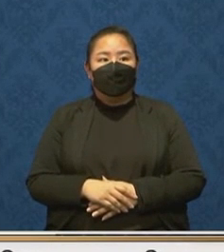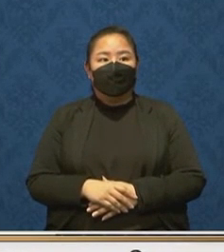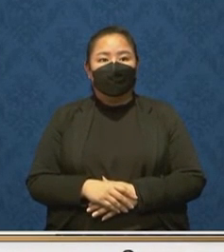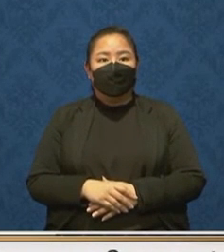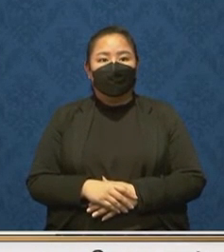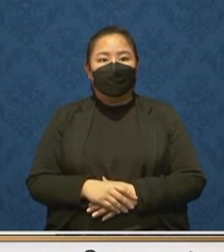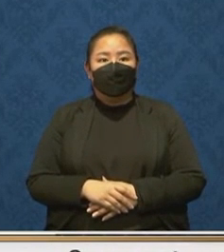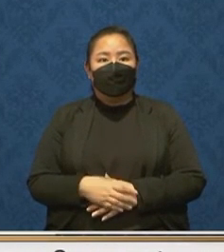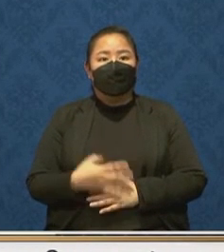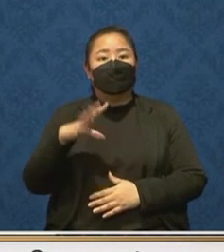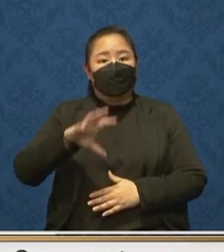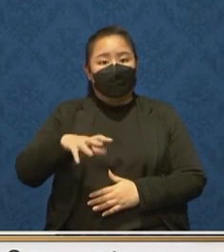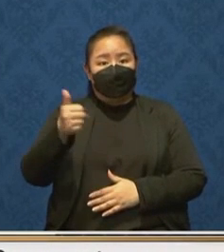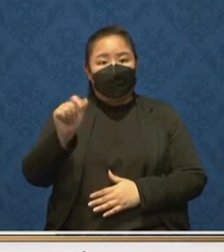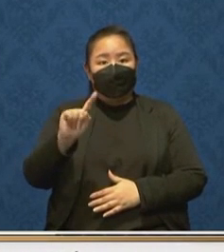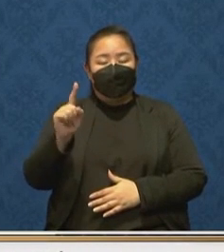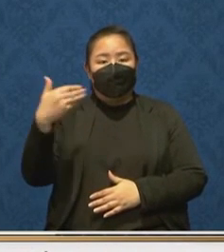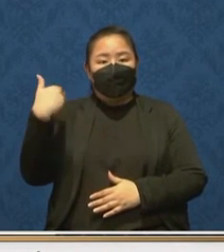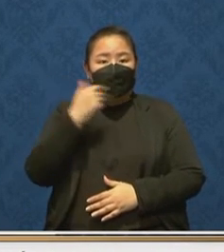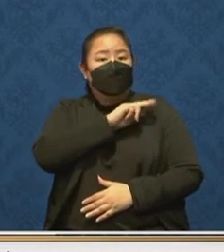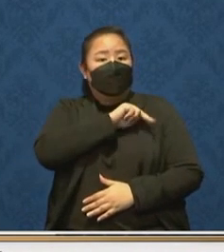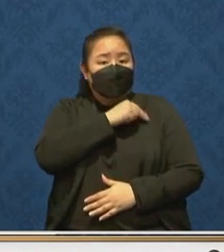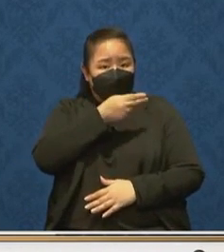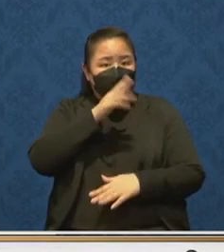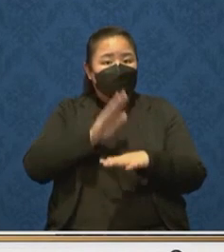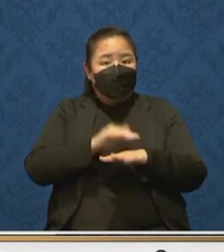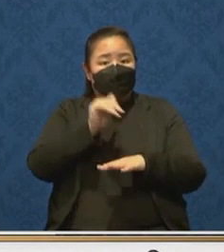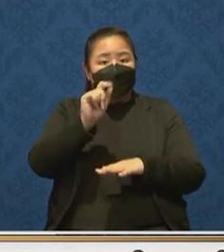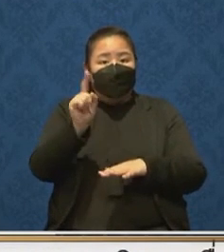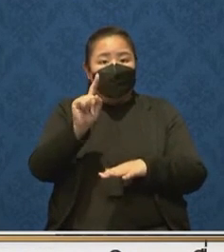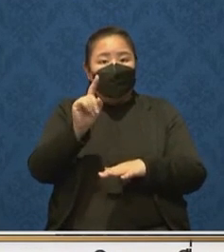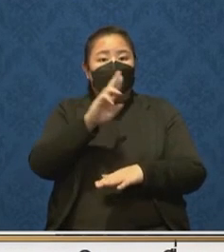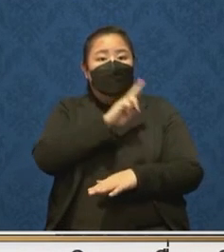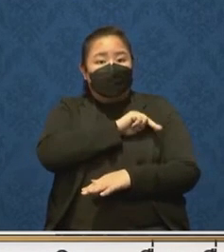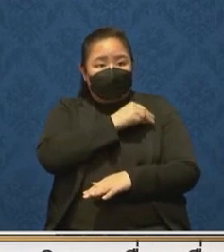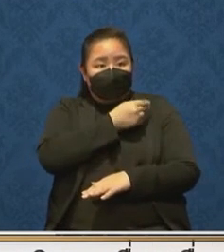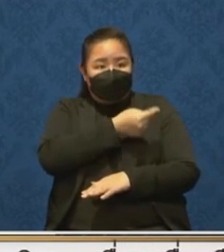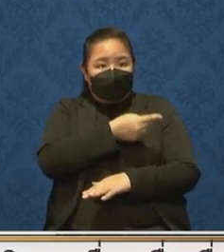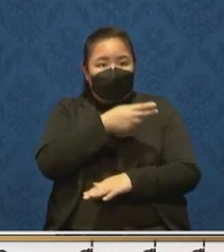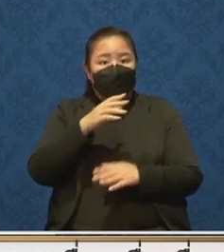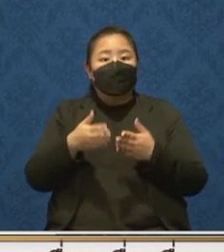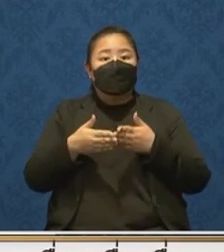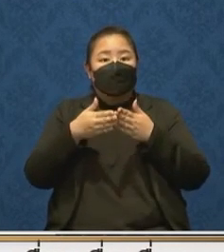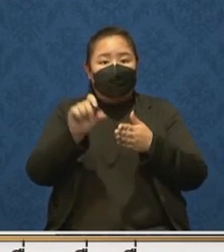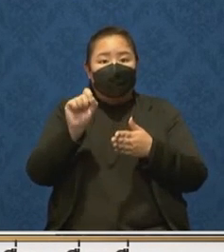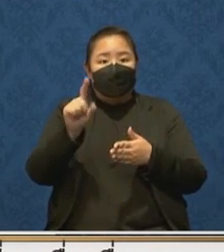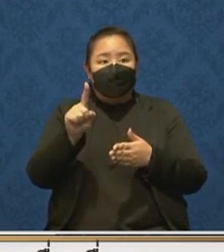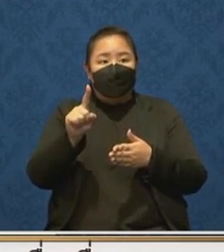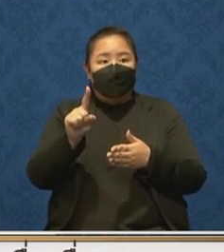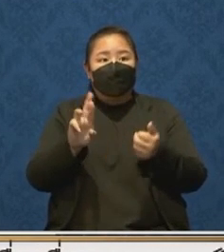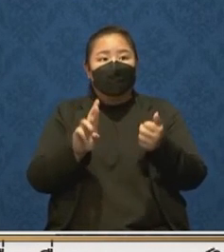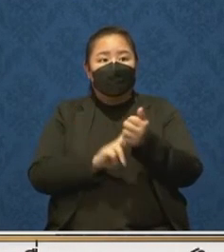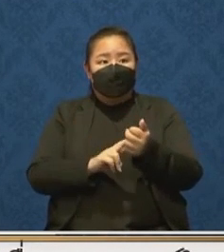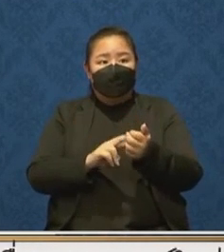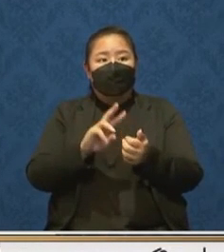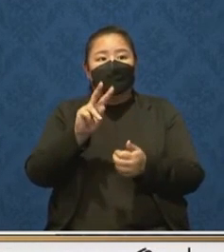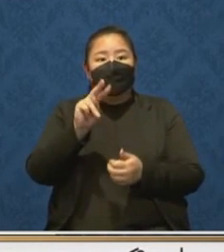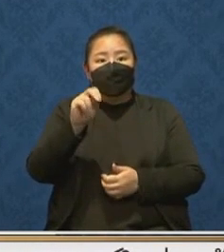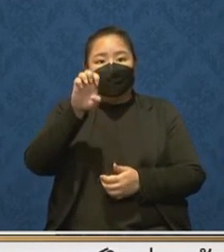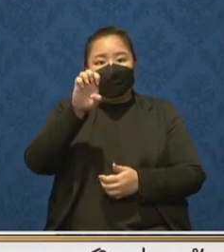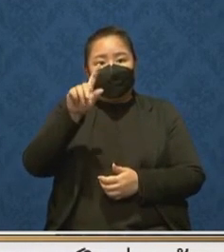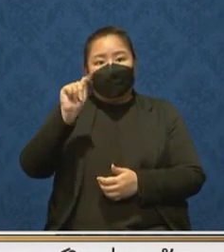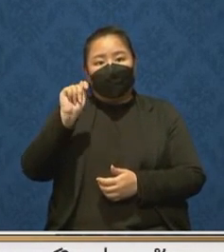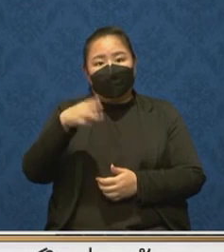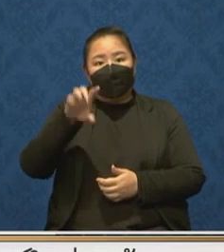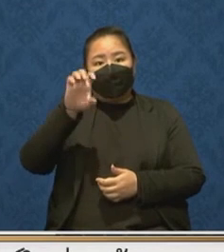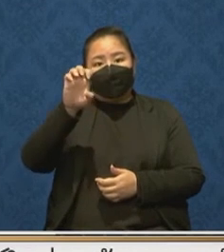ก็ดีครับ โชคดีวามีแทยผู้เชียวชาญจากโรงพยาบาลสิรราษ รองศาสตราจาในแทยนิิพัทย